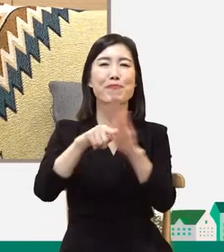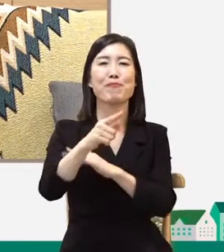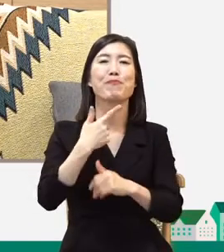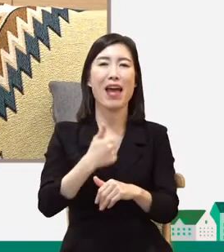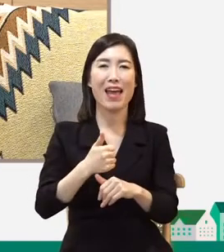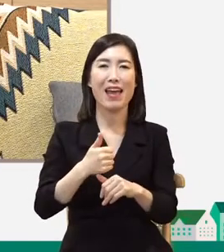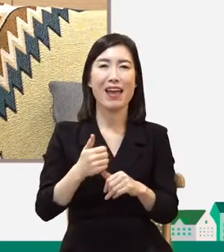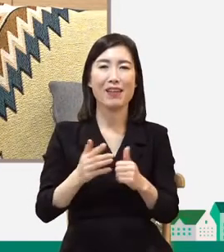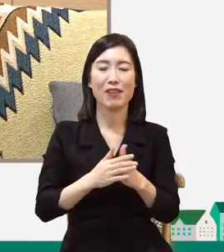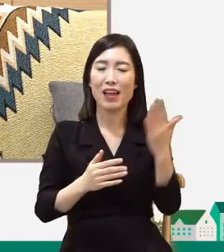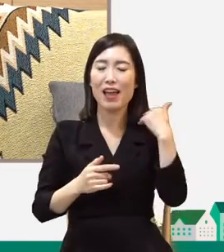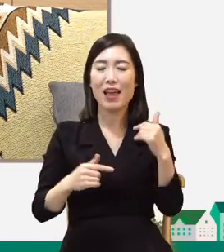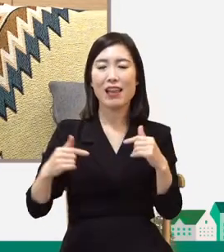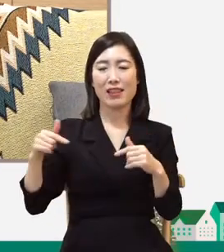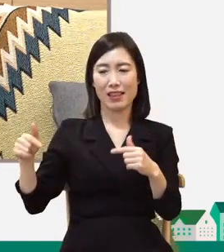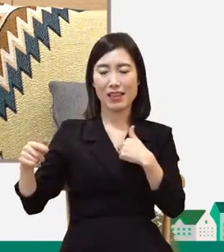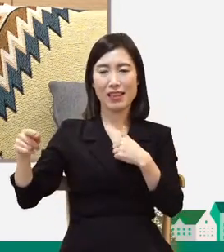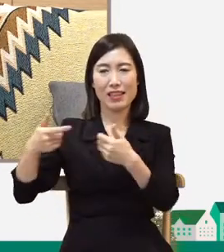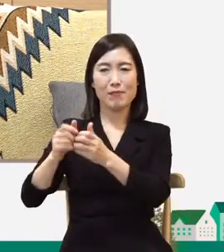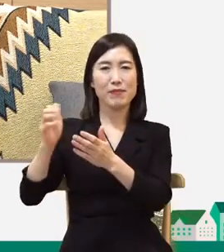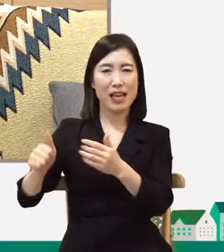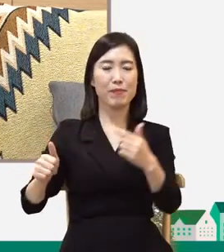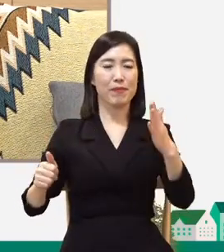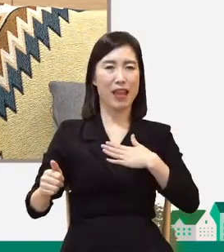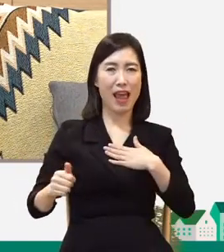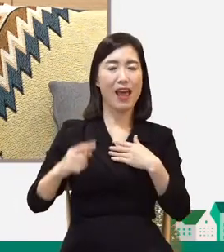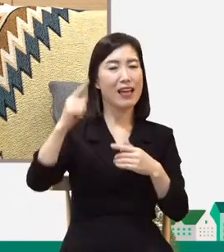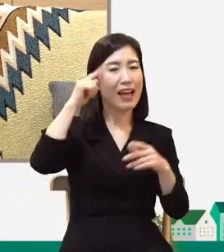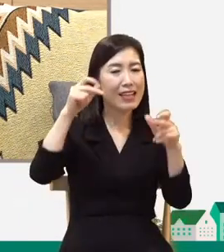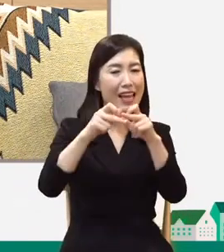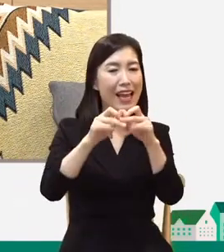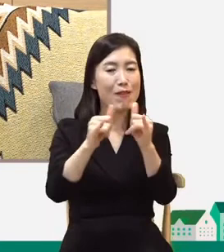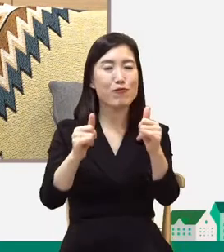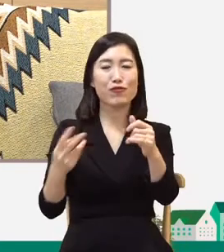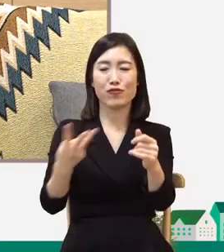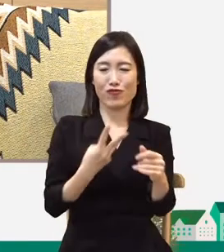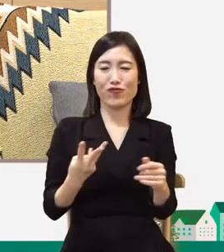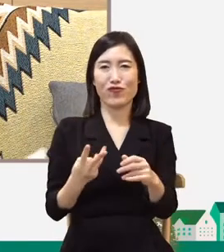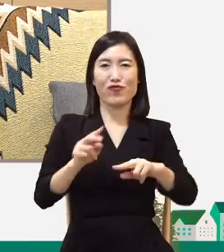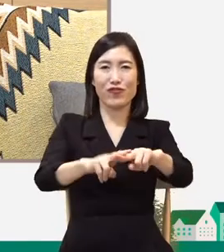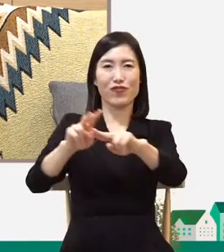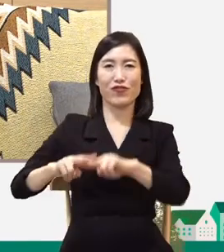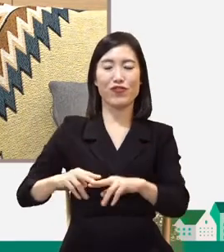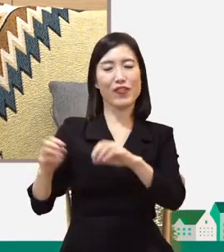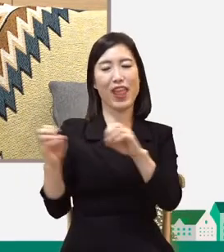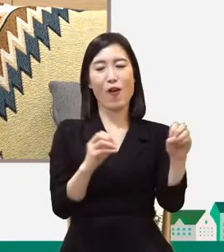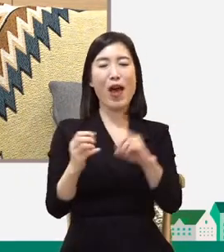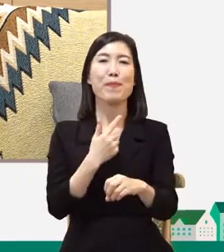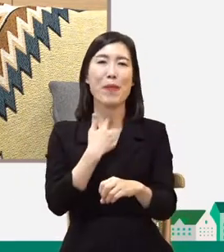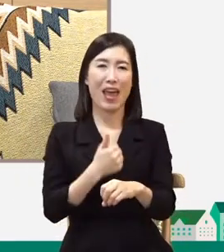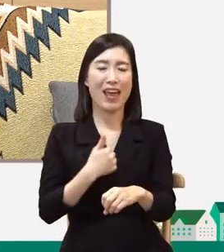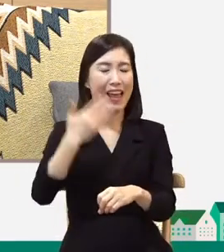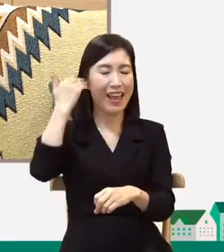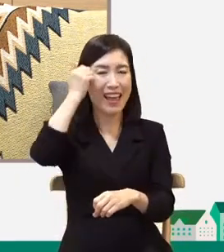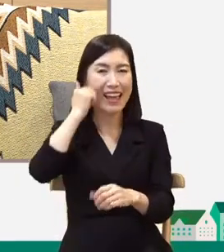정신장애인 그분하고 앉아가지고 세 분이서 얘기를 나누던 때가 생각이 나요. 근데 그분이